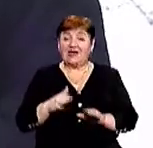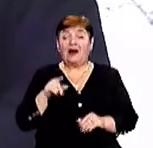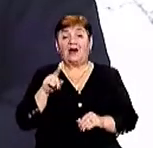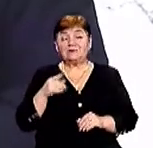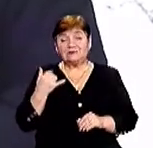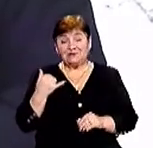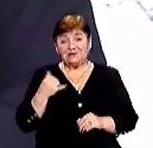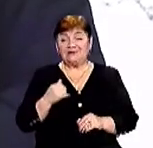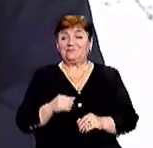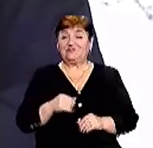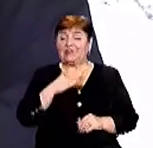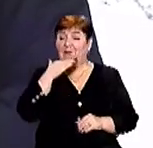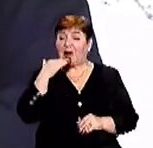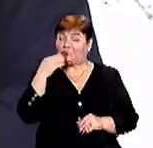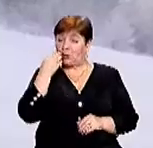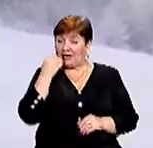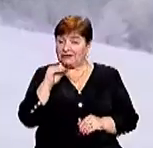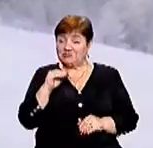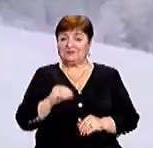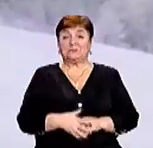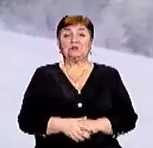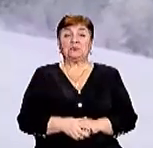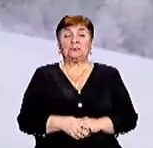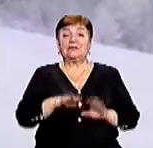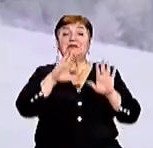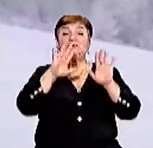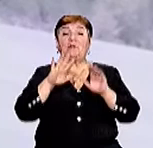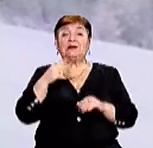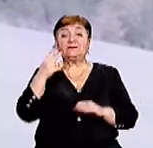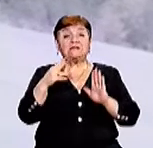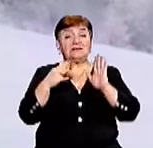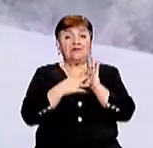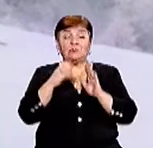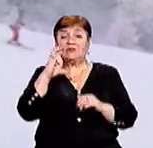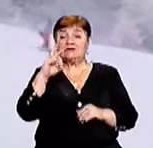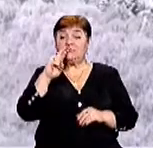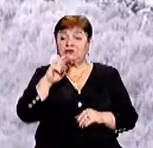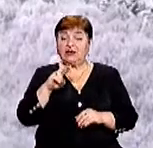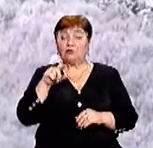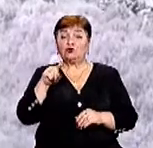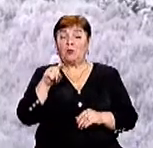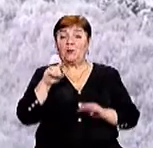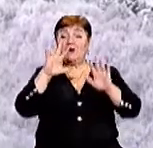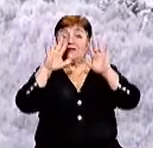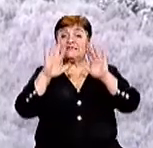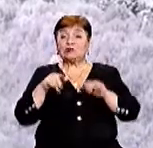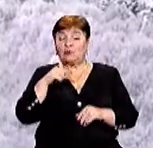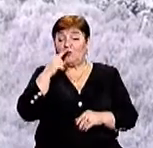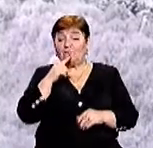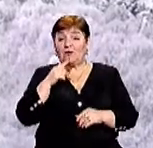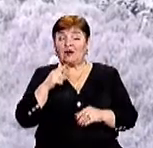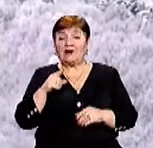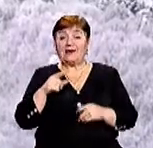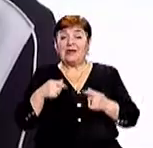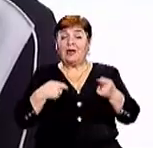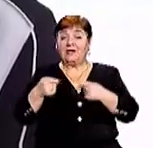то набагато краще. Снігопад 29 січня – тільки другий у цьому сезоні, каже партнер-керівник